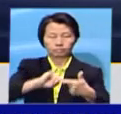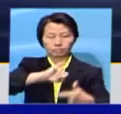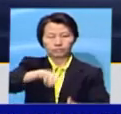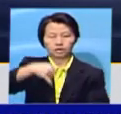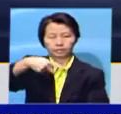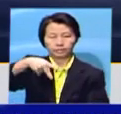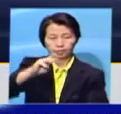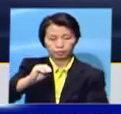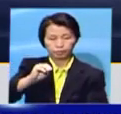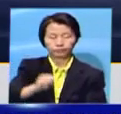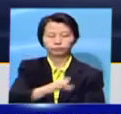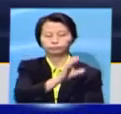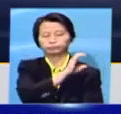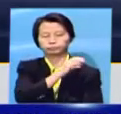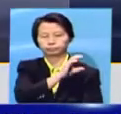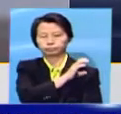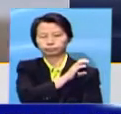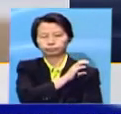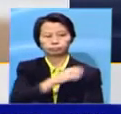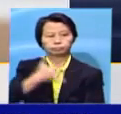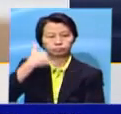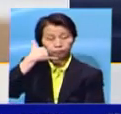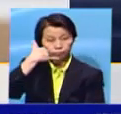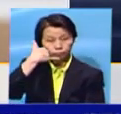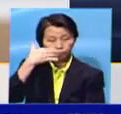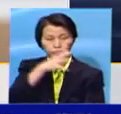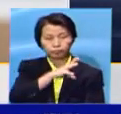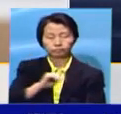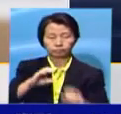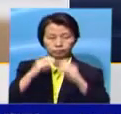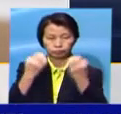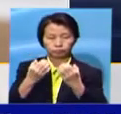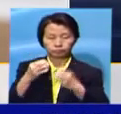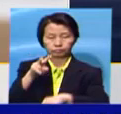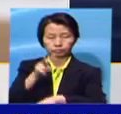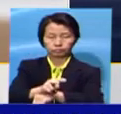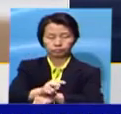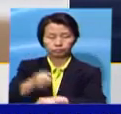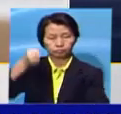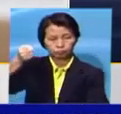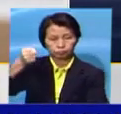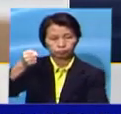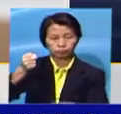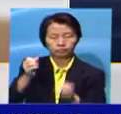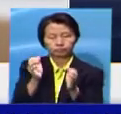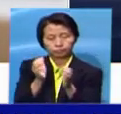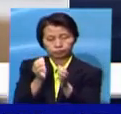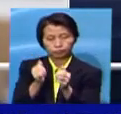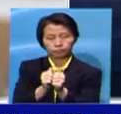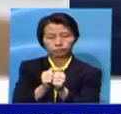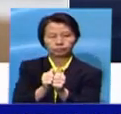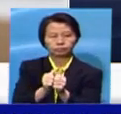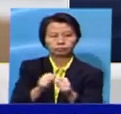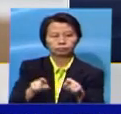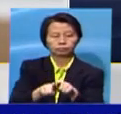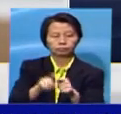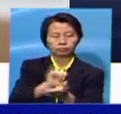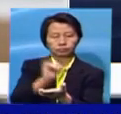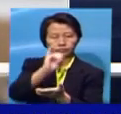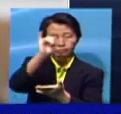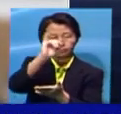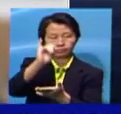Menteri pengerusi telekom Malaysia dan pengerusi kumpulan pemantau pemegang saham minoriti Institut penyelidikan ekonomi